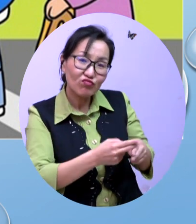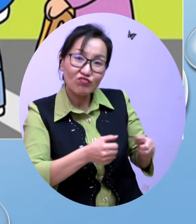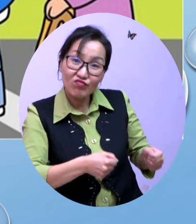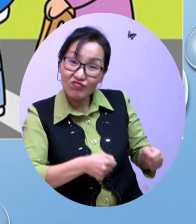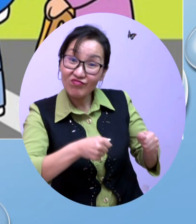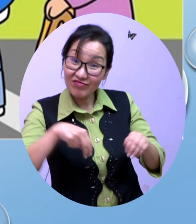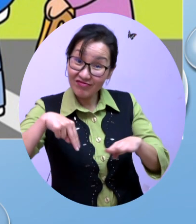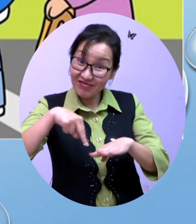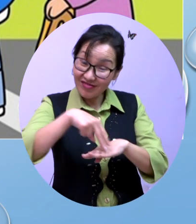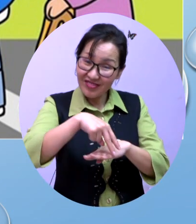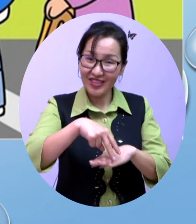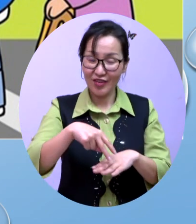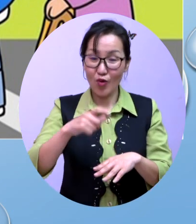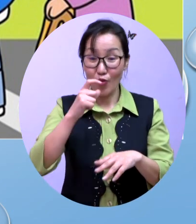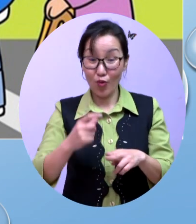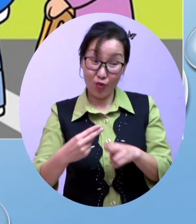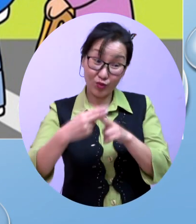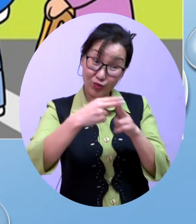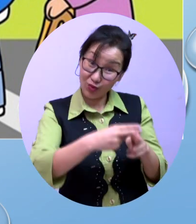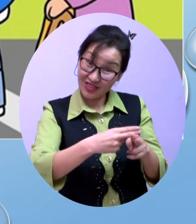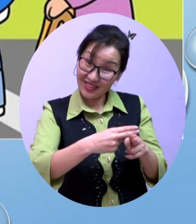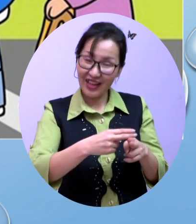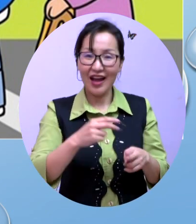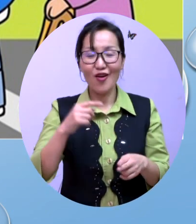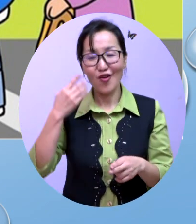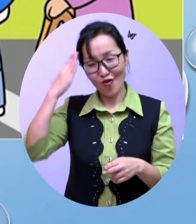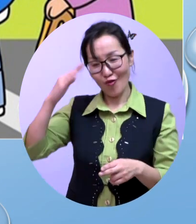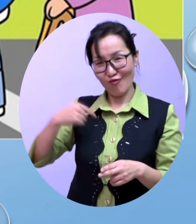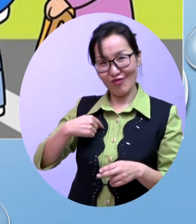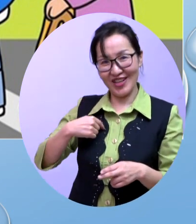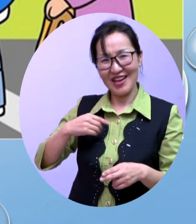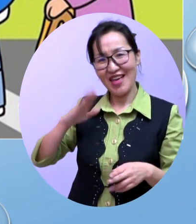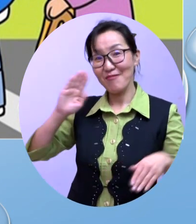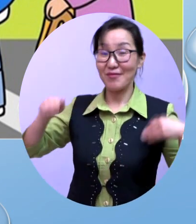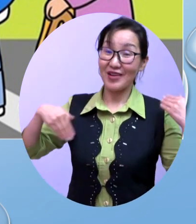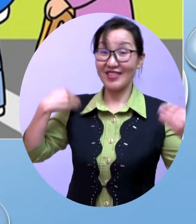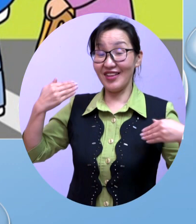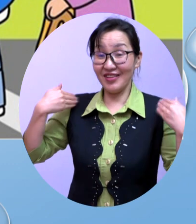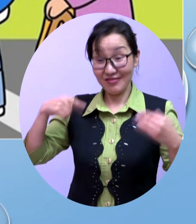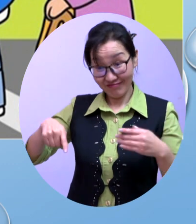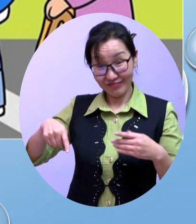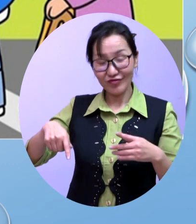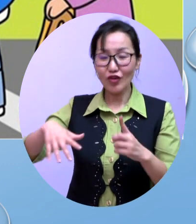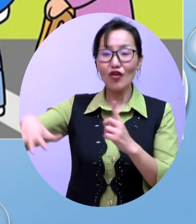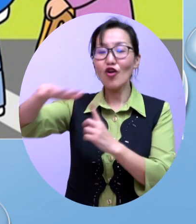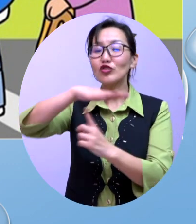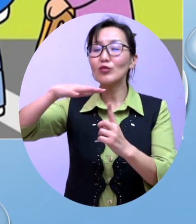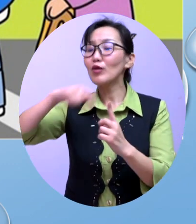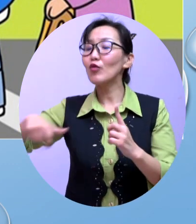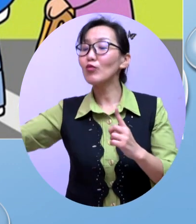Хүү туслахад ахмад настан баярлаж байгаа. Тэгвэл тэр орчинд яваа хүмүүст ямар нөлөө үзүүлэх болох